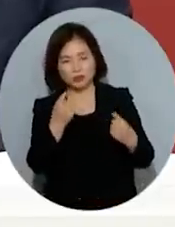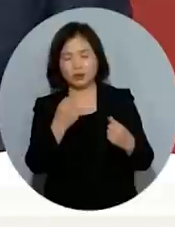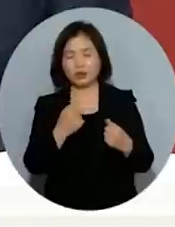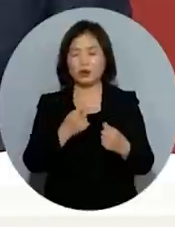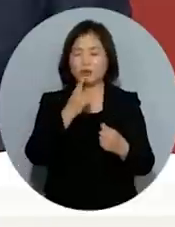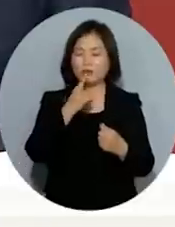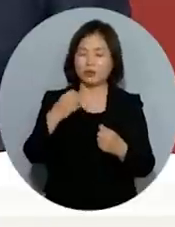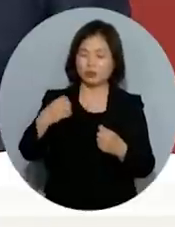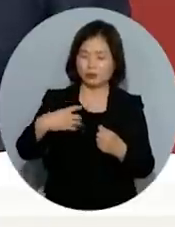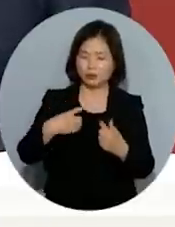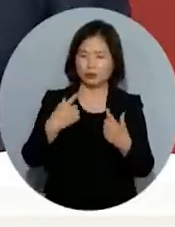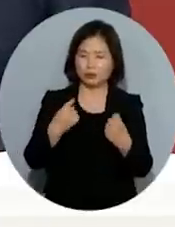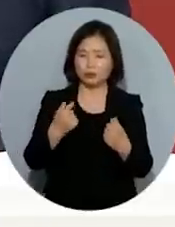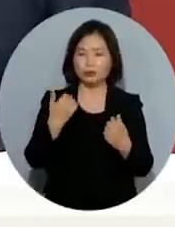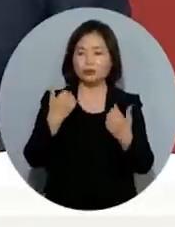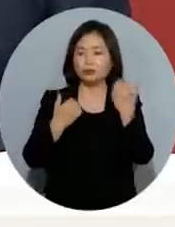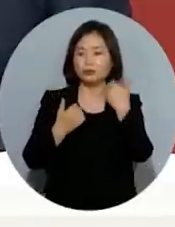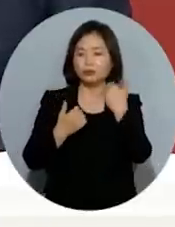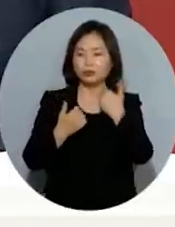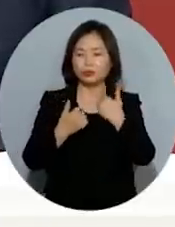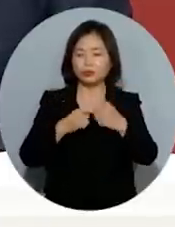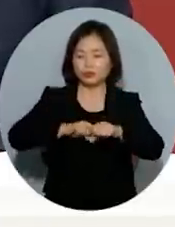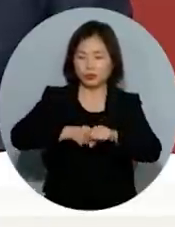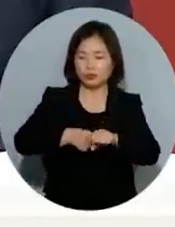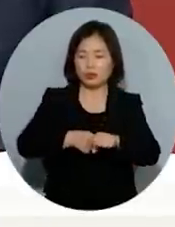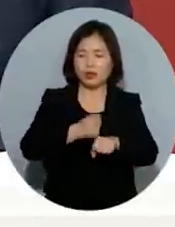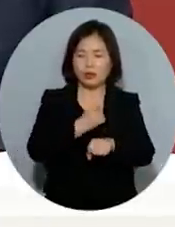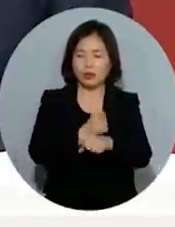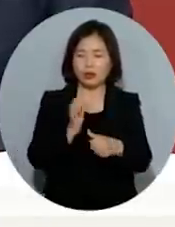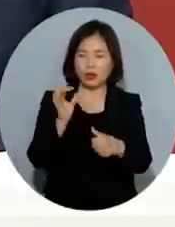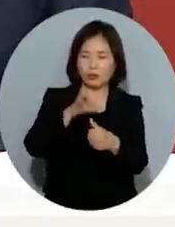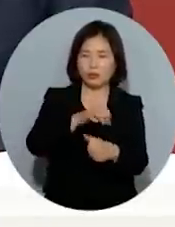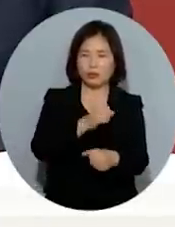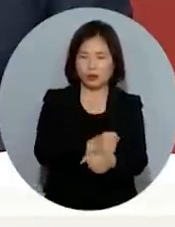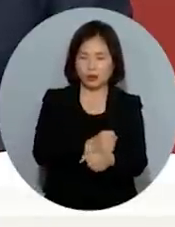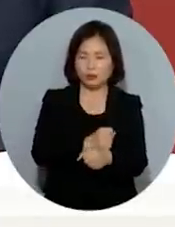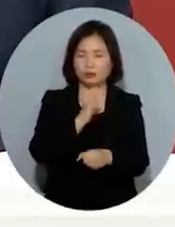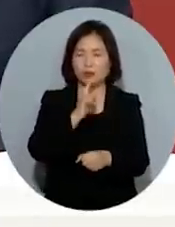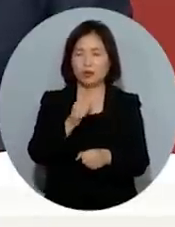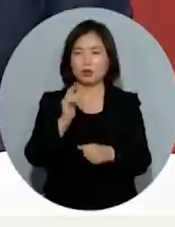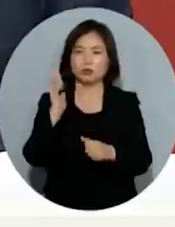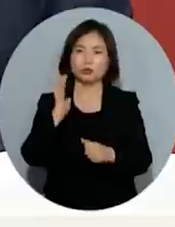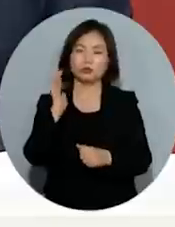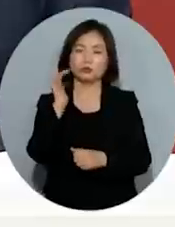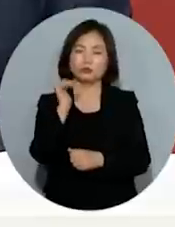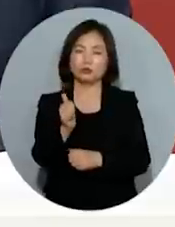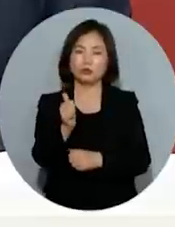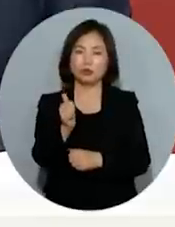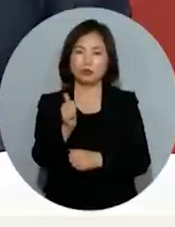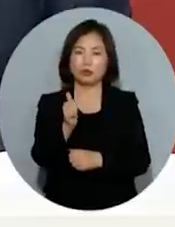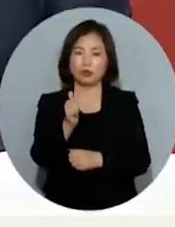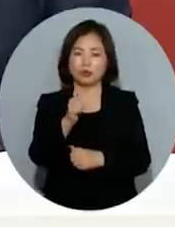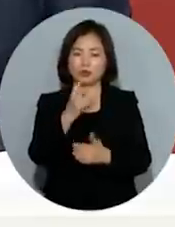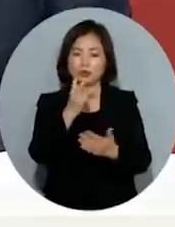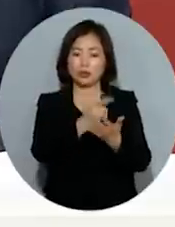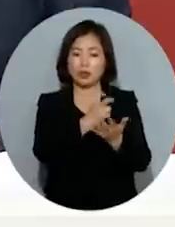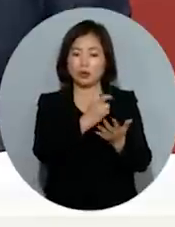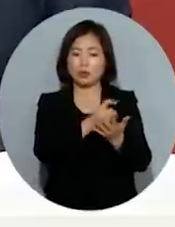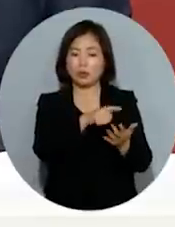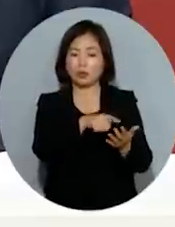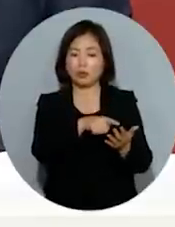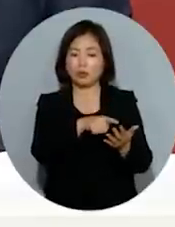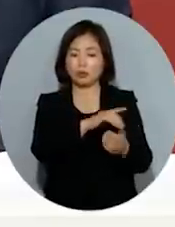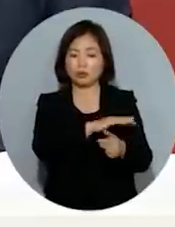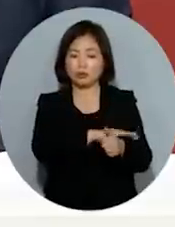말 자체도 누구를 처벌한다, 감옥에 넣는다 하는 것은 대통령은 이 사법 시스템이